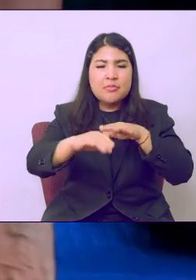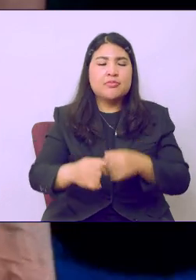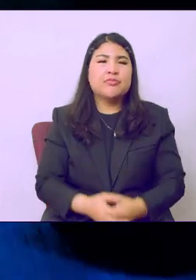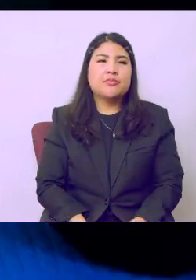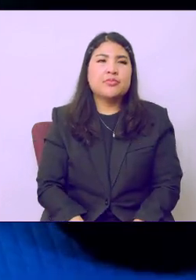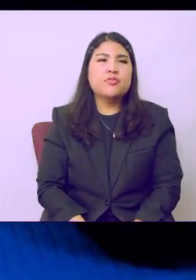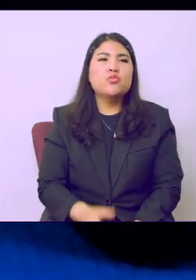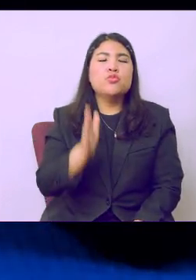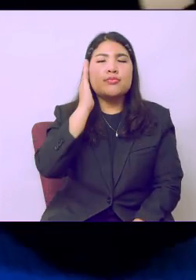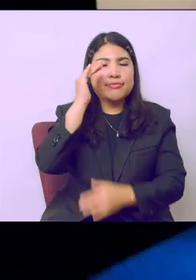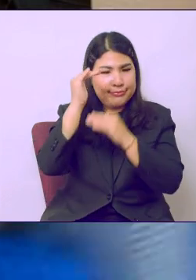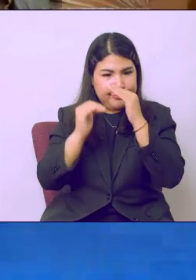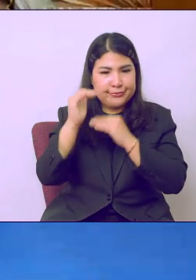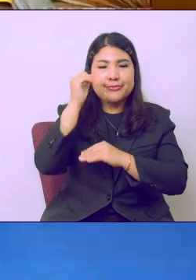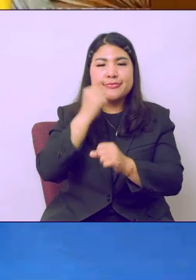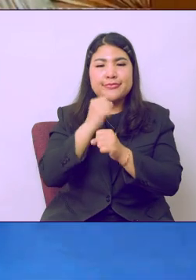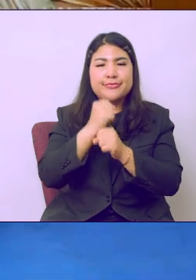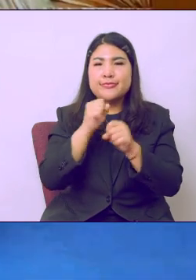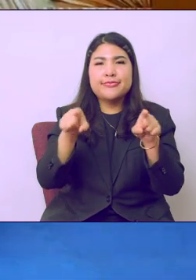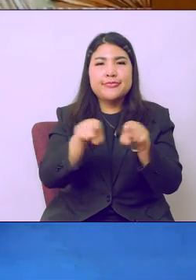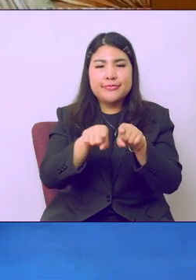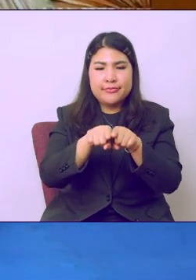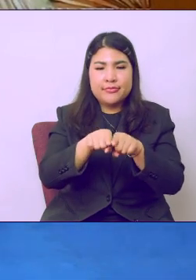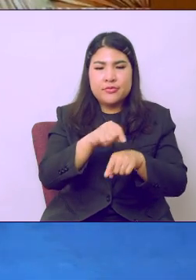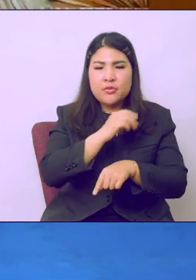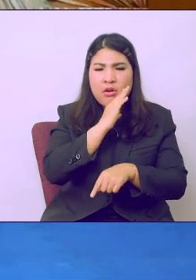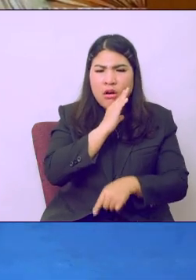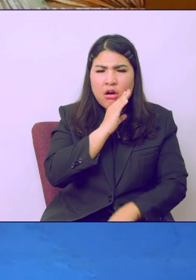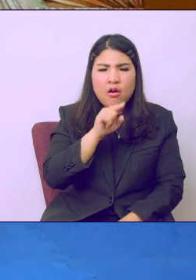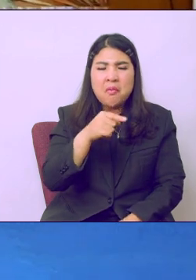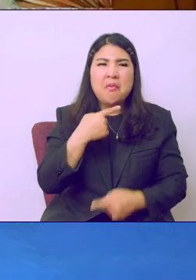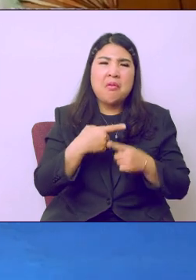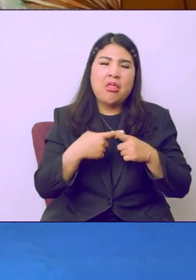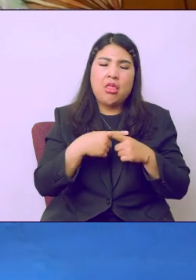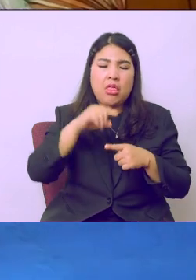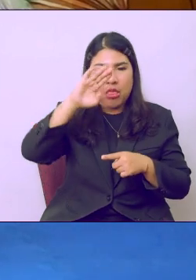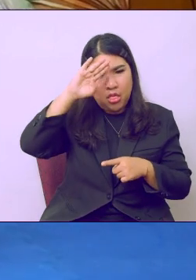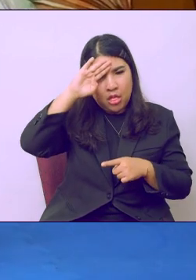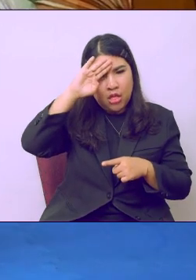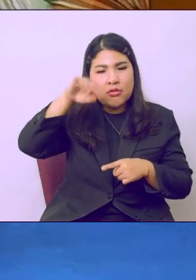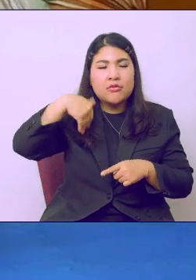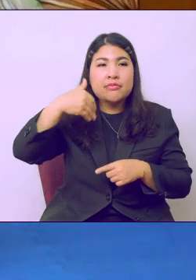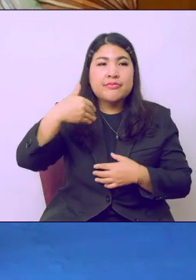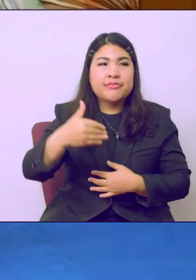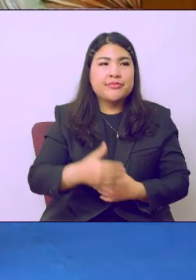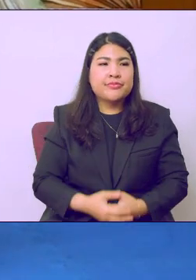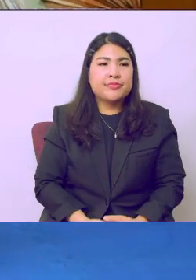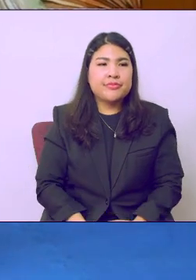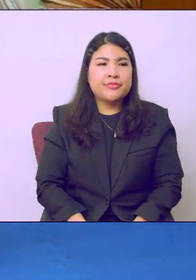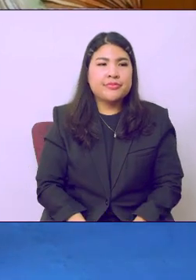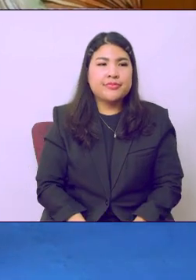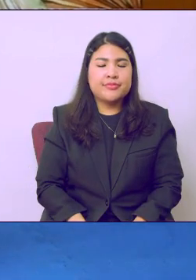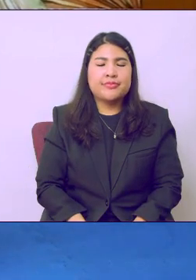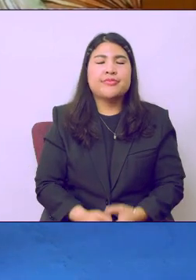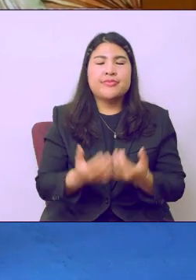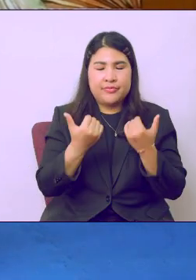นะผู้ใหญ่ก็ต้องทำนะครับผู้ใหญ่ก็ต้องทำไม่งั้นเราก็จะบาดเจ็บกันไปป่วยกันไปเรื่อยๆอ่ะนะครับอันนี้นะครับอัน